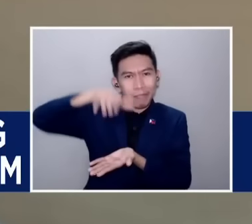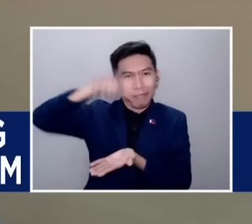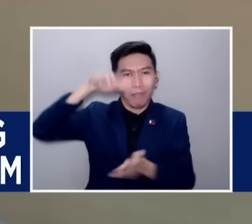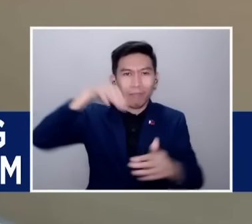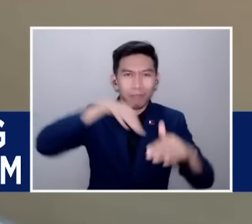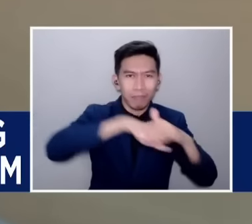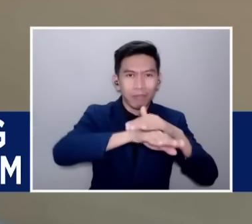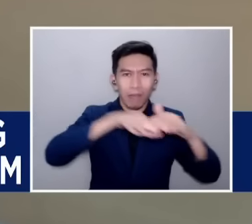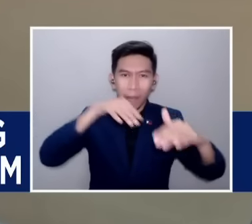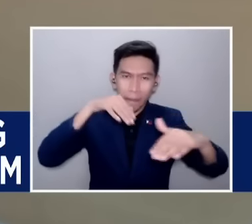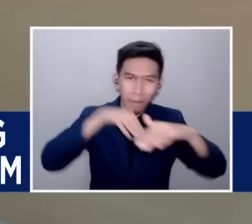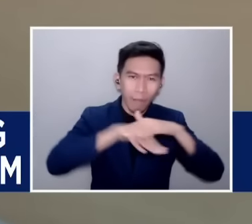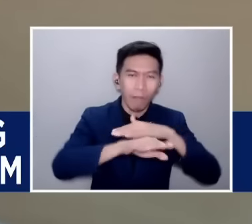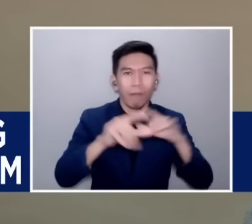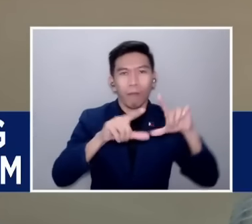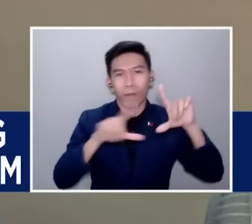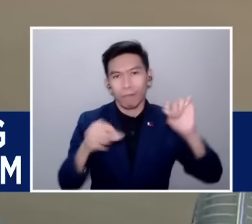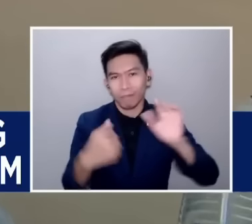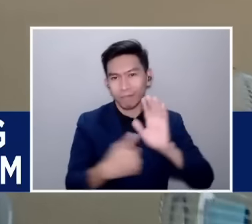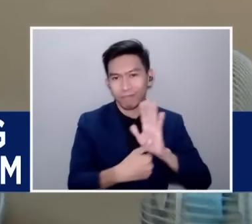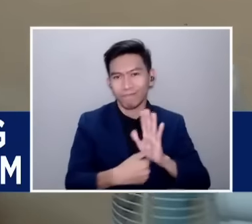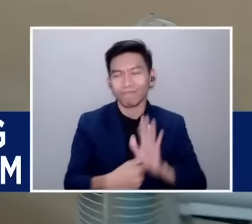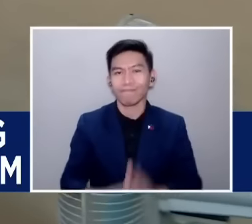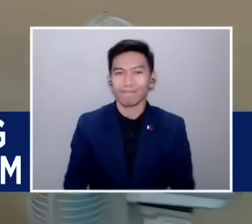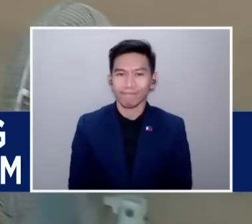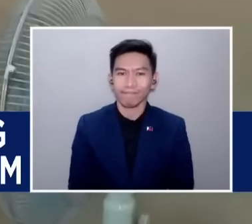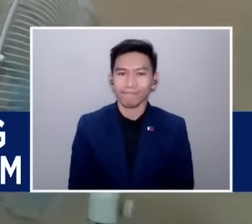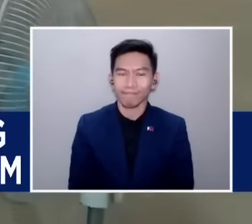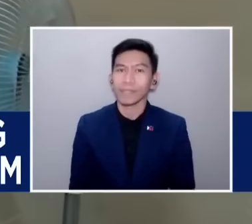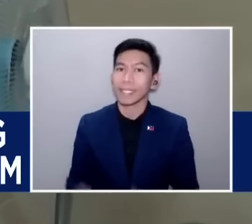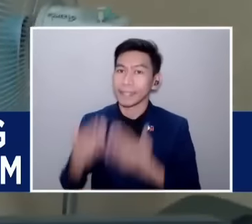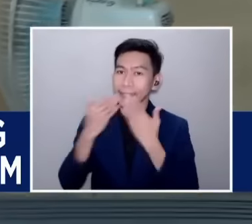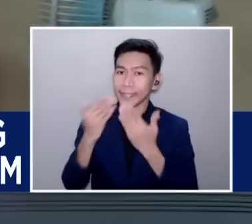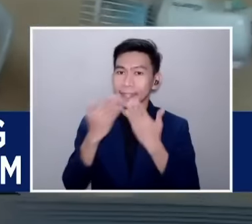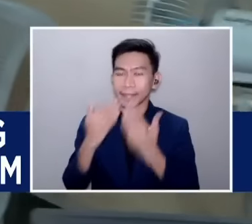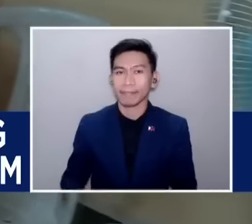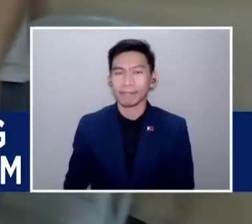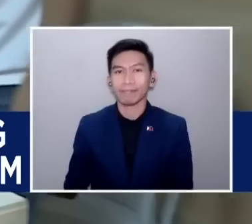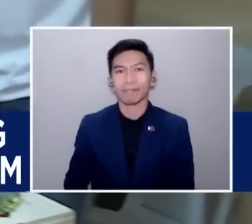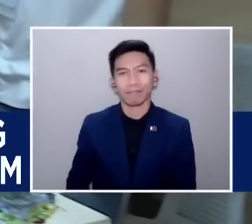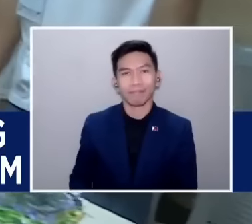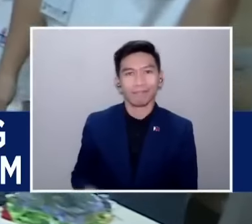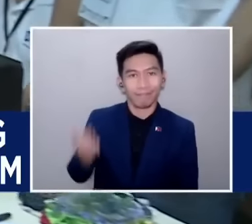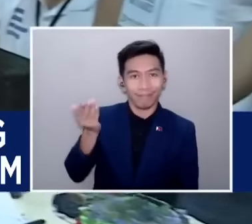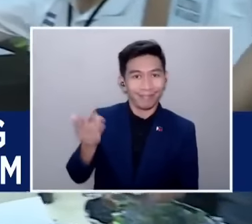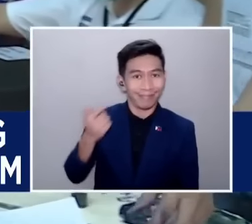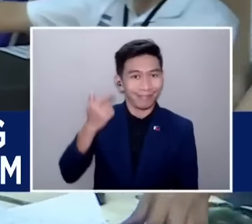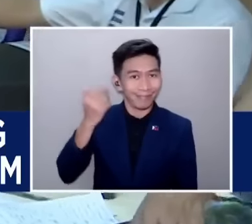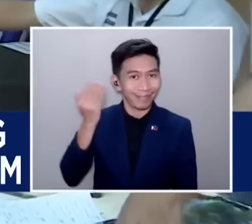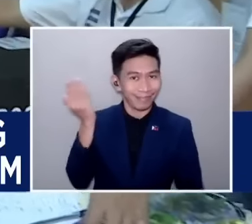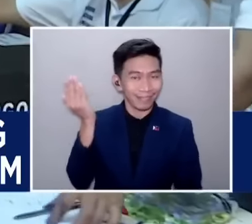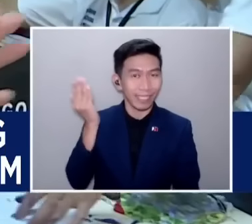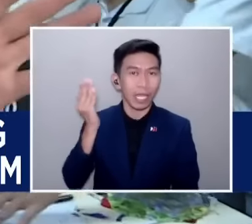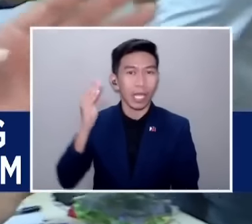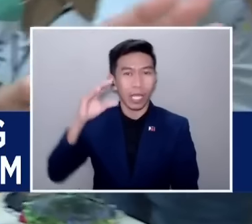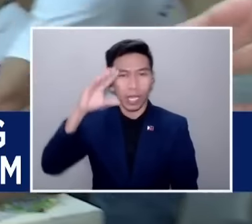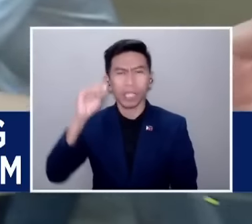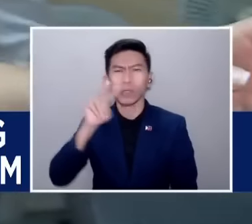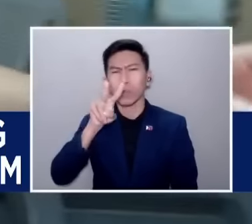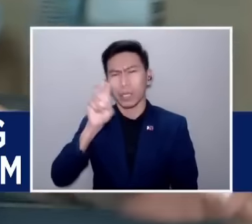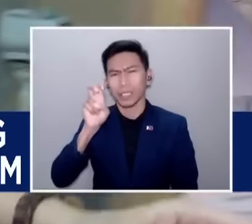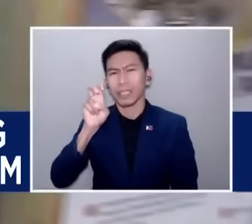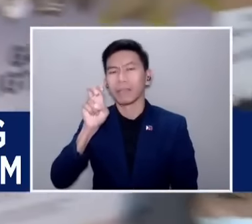pagpapa ng balota sa kanila. Okay, maraming salamat po. Ayon kay Sir Gerald, nasa 200 din yung pumayag ng bumoto. Henry, pero